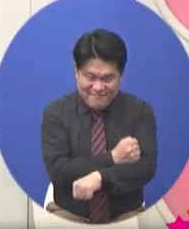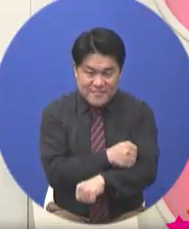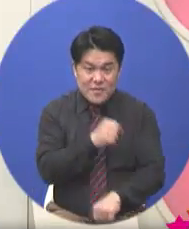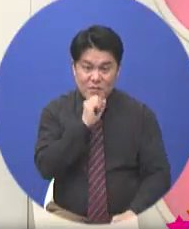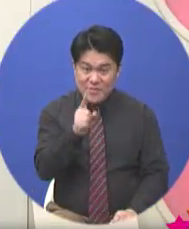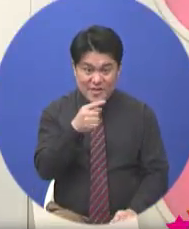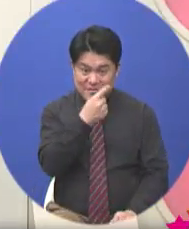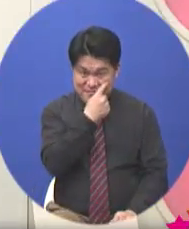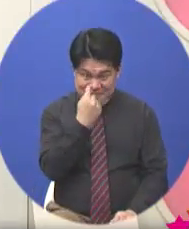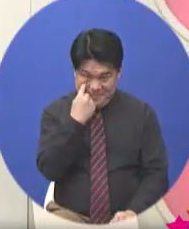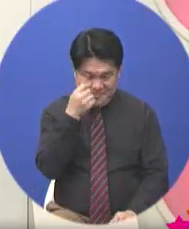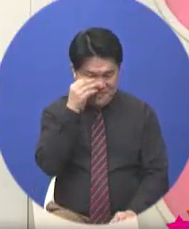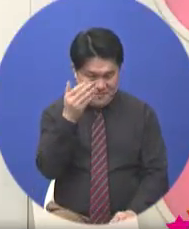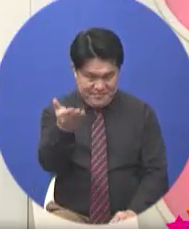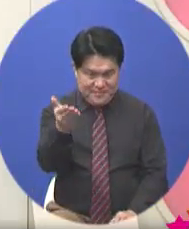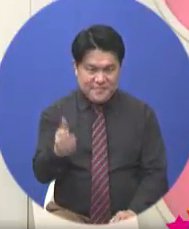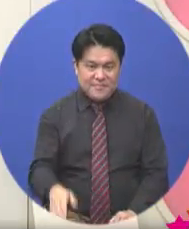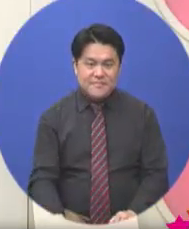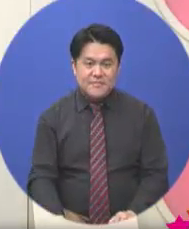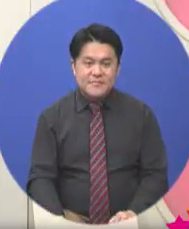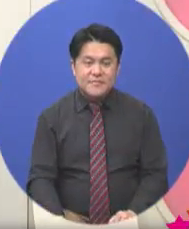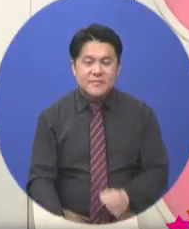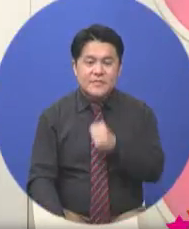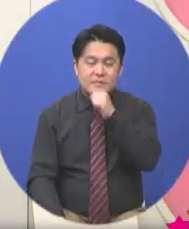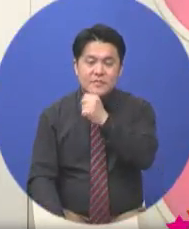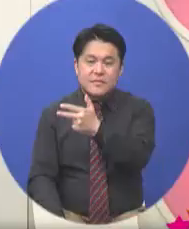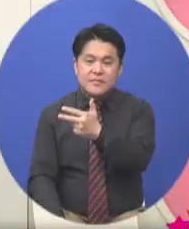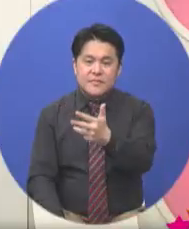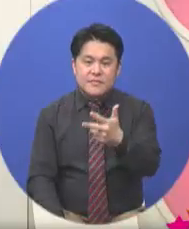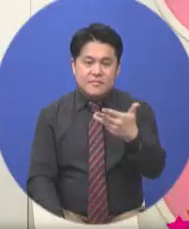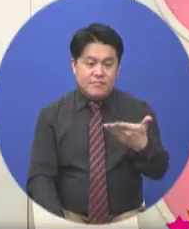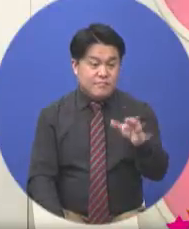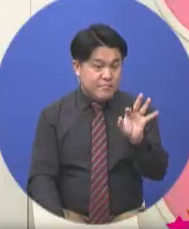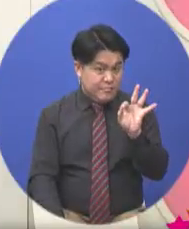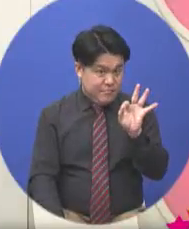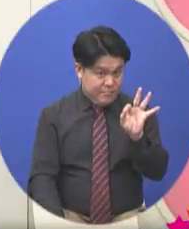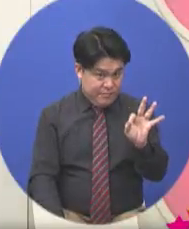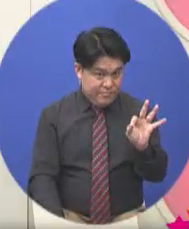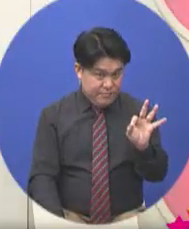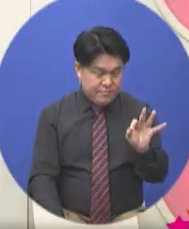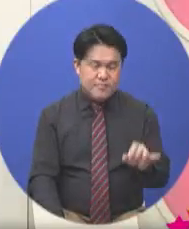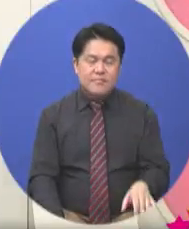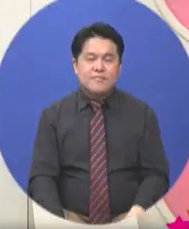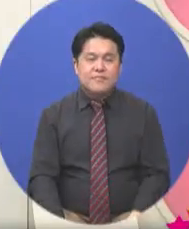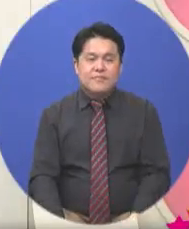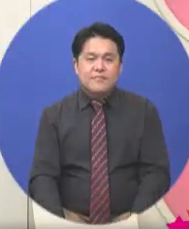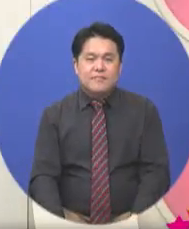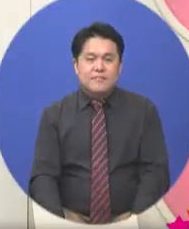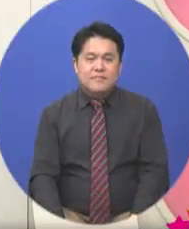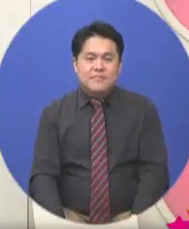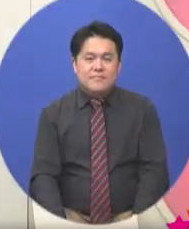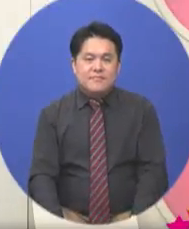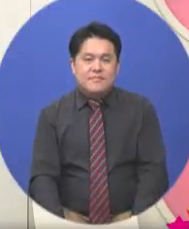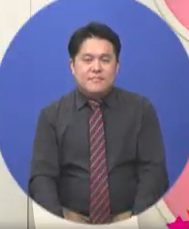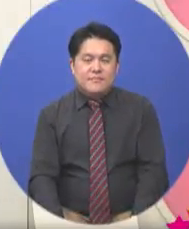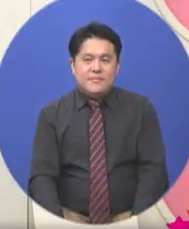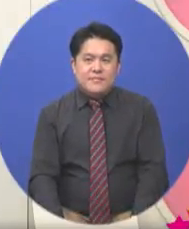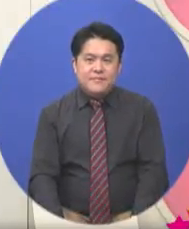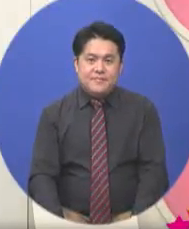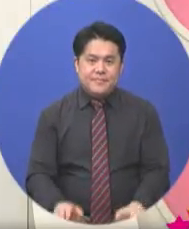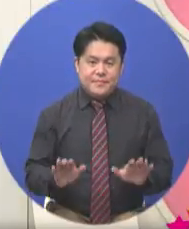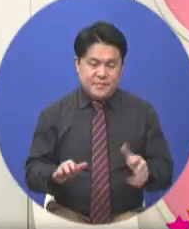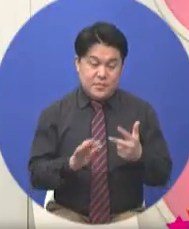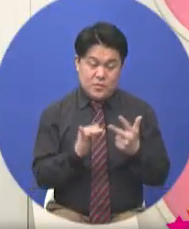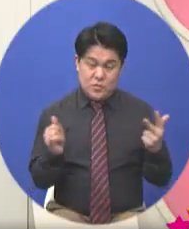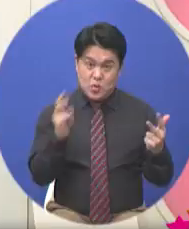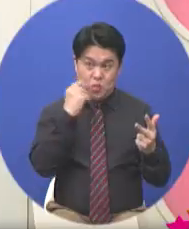수고하셨습니다. 점수 보겠습니다. 점수입니다. 7점, 8점, 9점, 보너스 10점. 네. 자, 이렇게